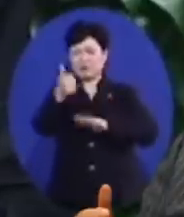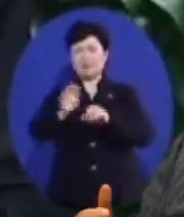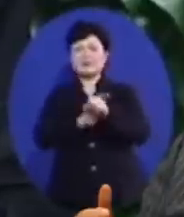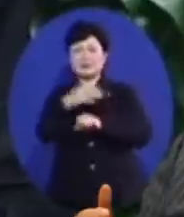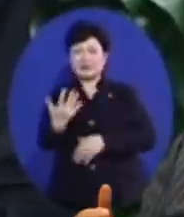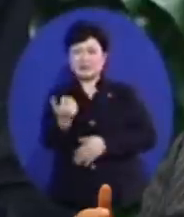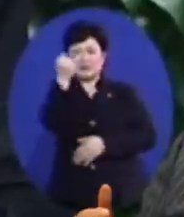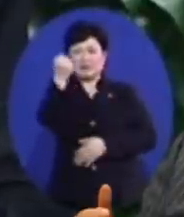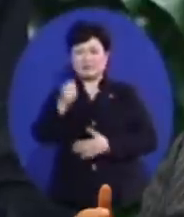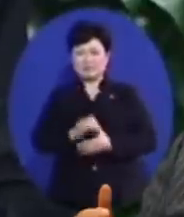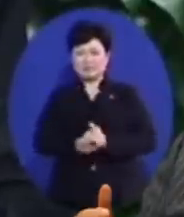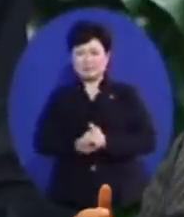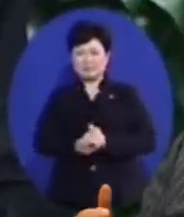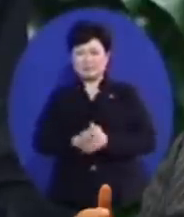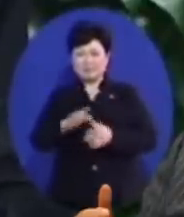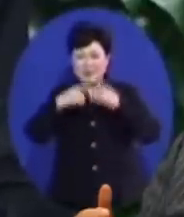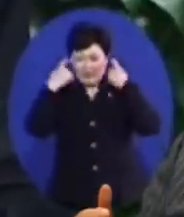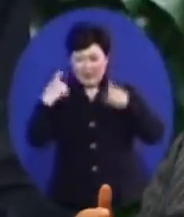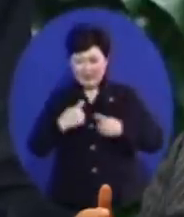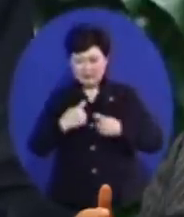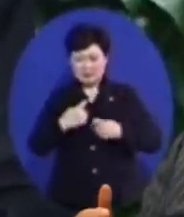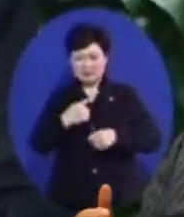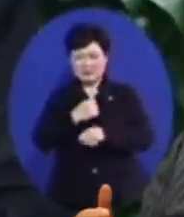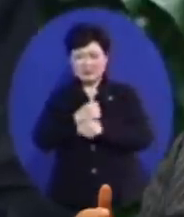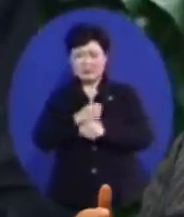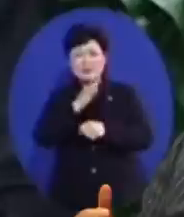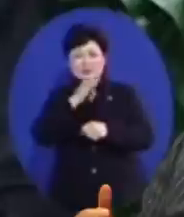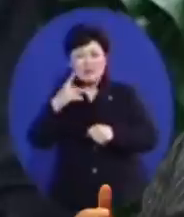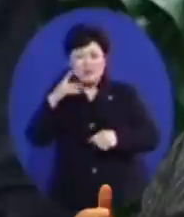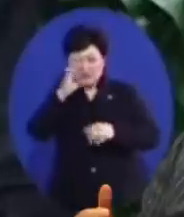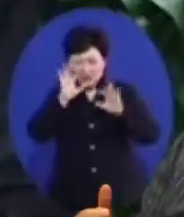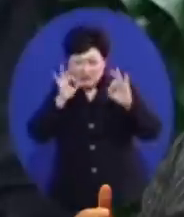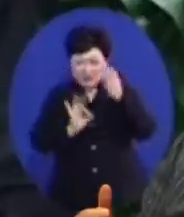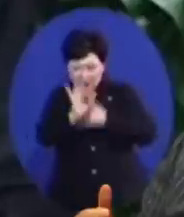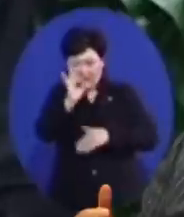가져라. 개인적으로 철야기도도 하고